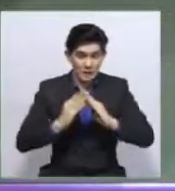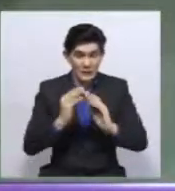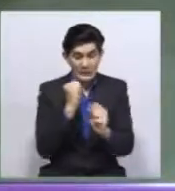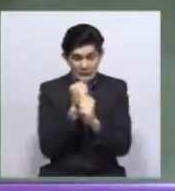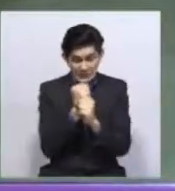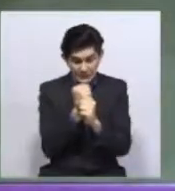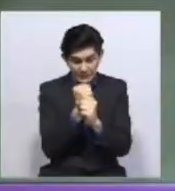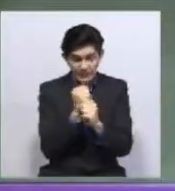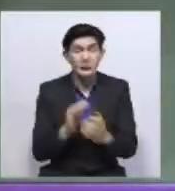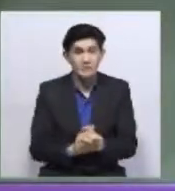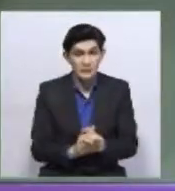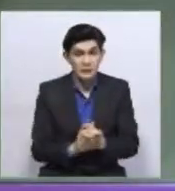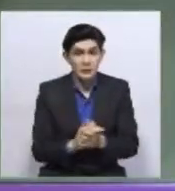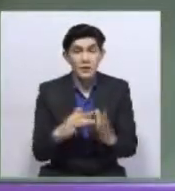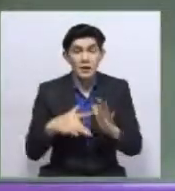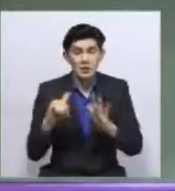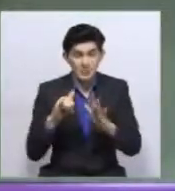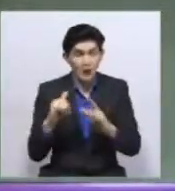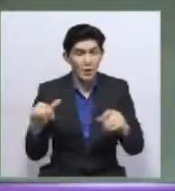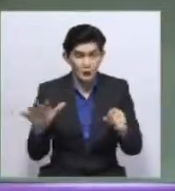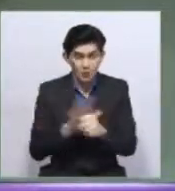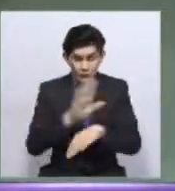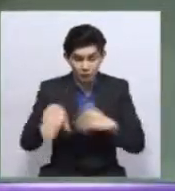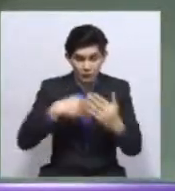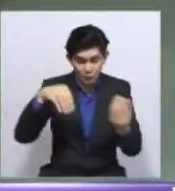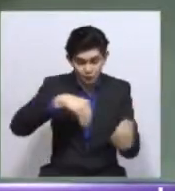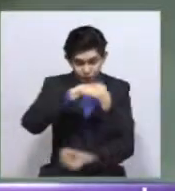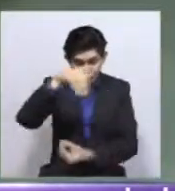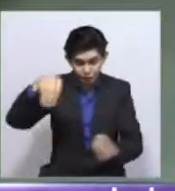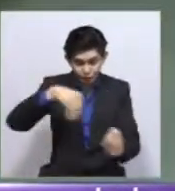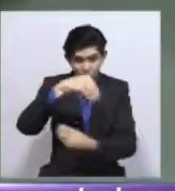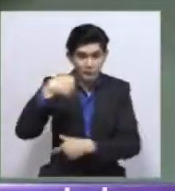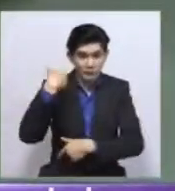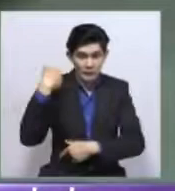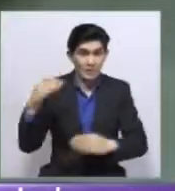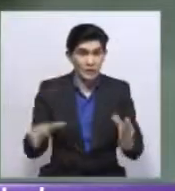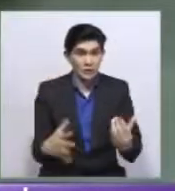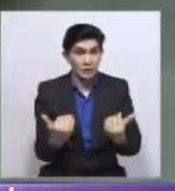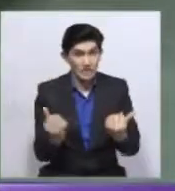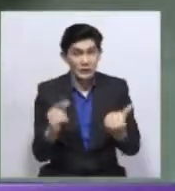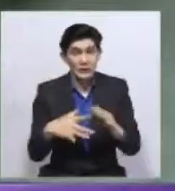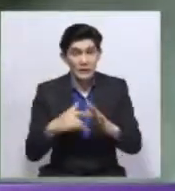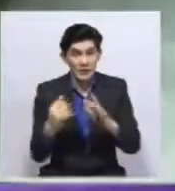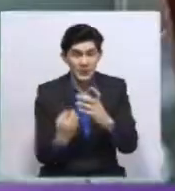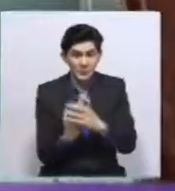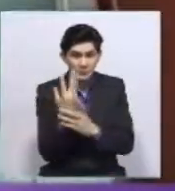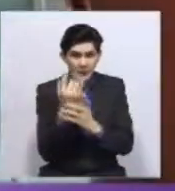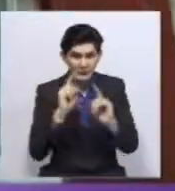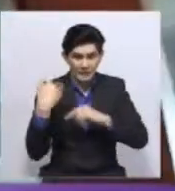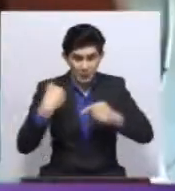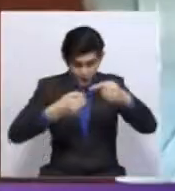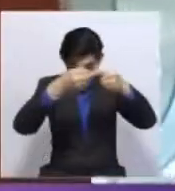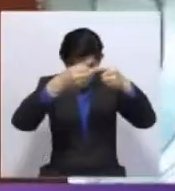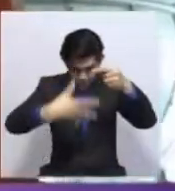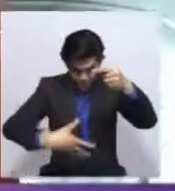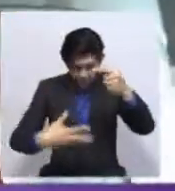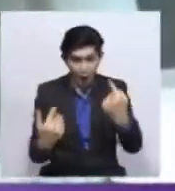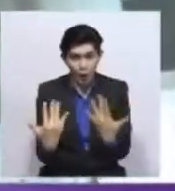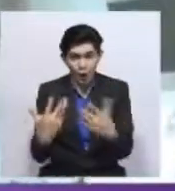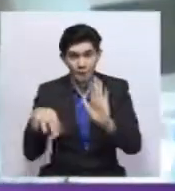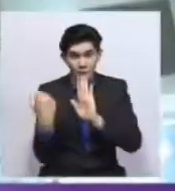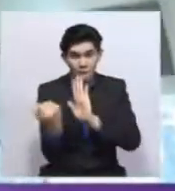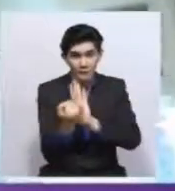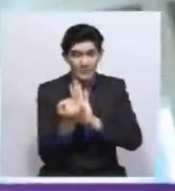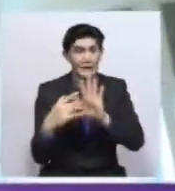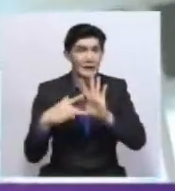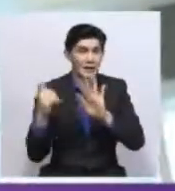พื่อก่อสร้างโรงงานสกัดสมุนไพรครบวงจรขณะที่ยังมีสมุนไพรอีกหลายรายการที่รอขึ้นทะเบียนย